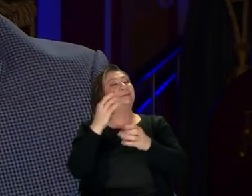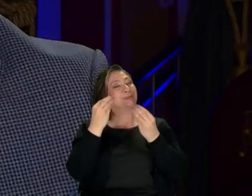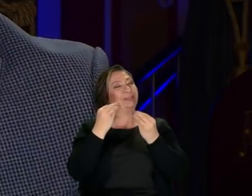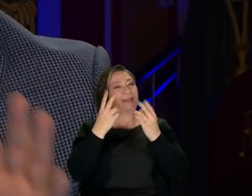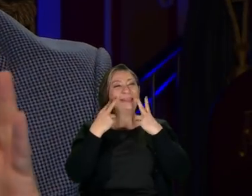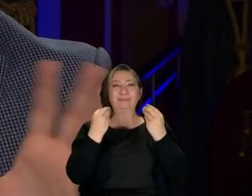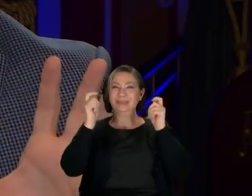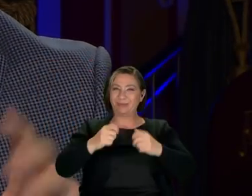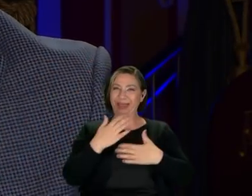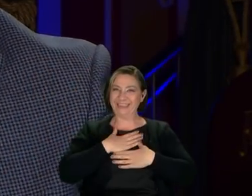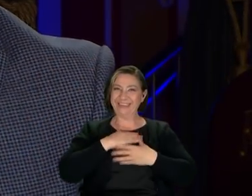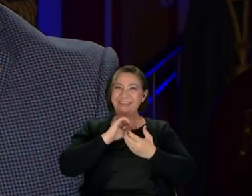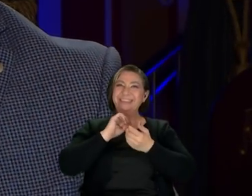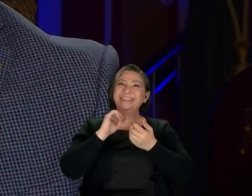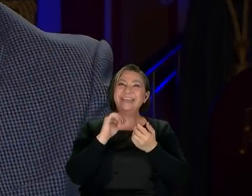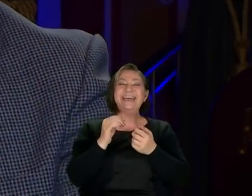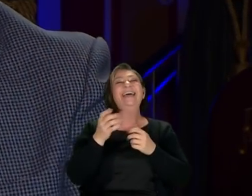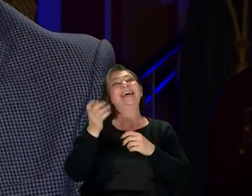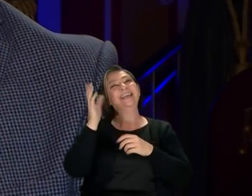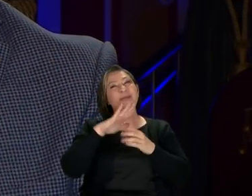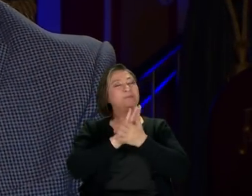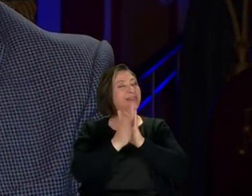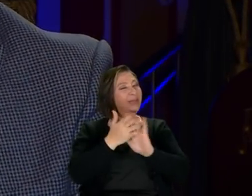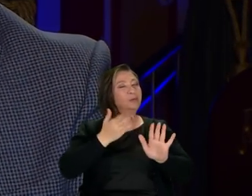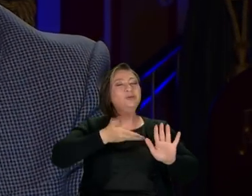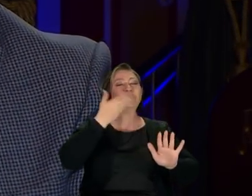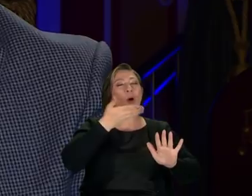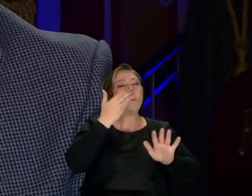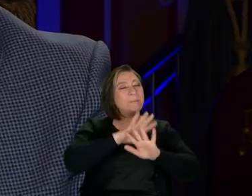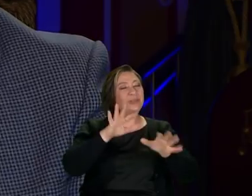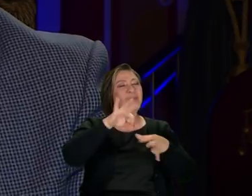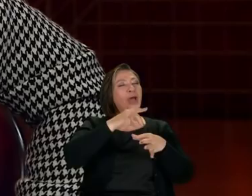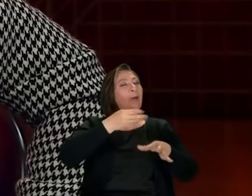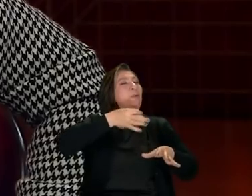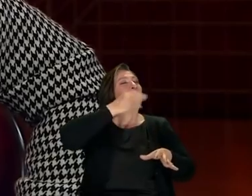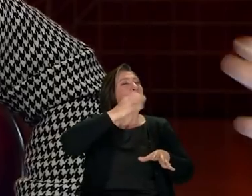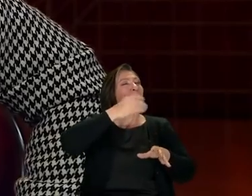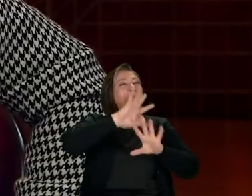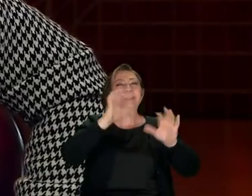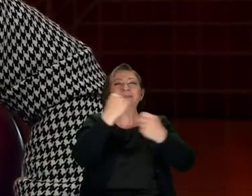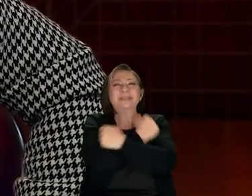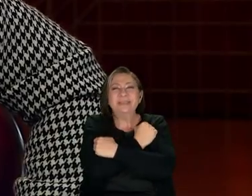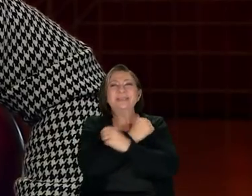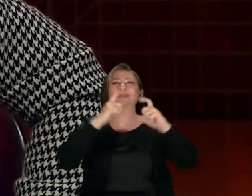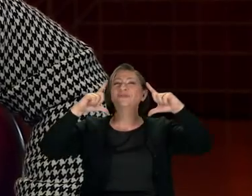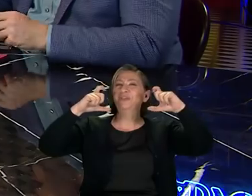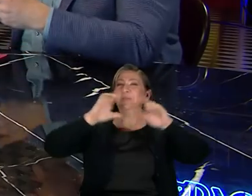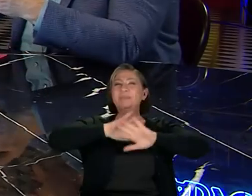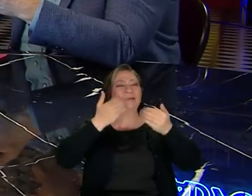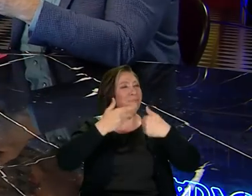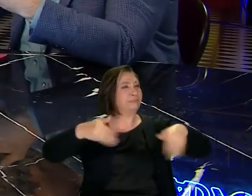Beni bir temizlediler orada karla. Sonra bitti. Güzel çorbamızı içtik, çayımızı içtik. Sarıldık, fotoğrafımızı çektik,